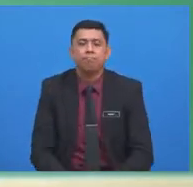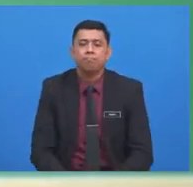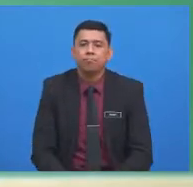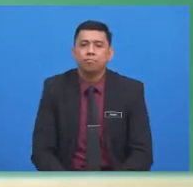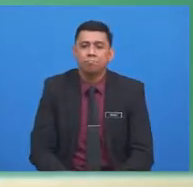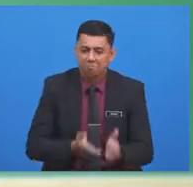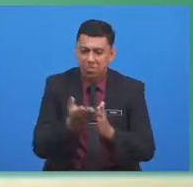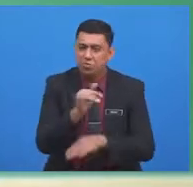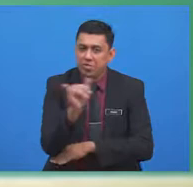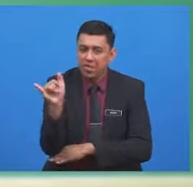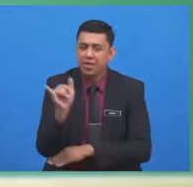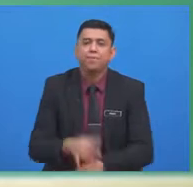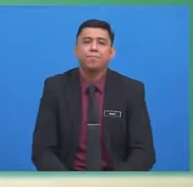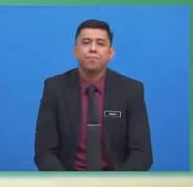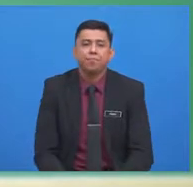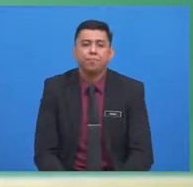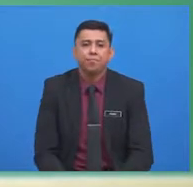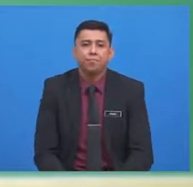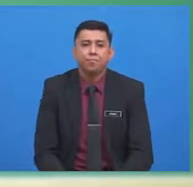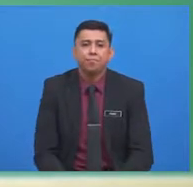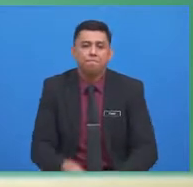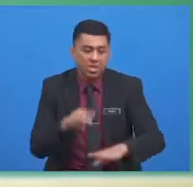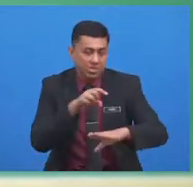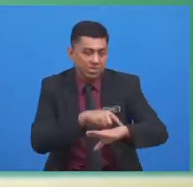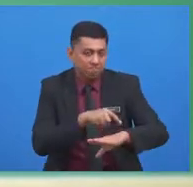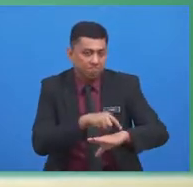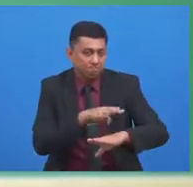Faktor yang seterusnya ialah faktor masa.